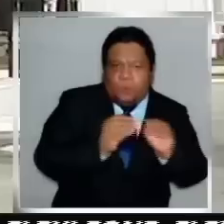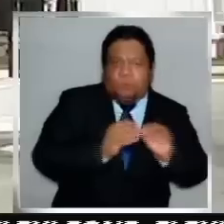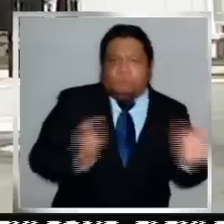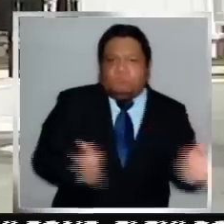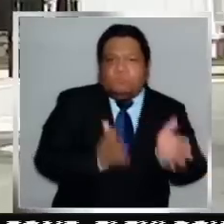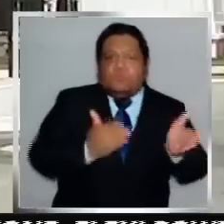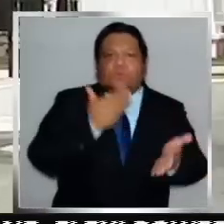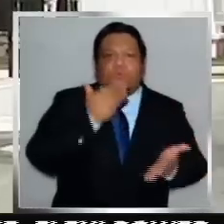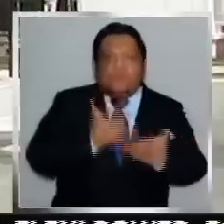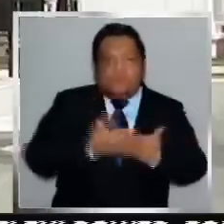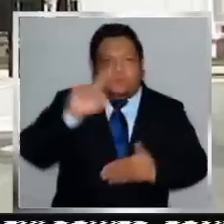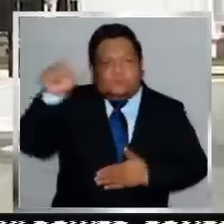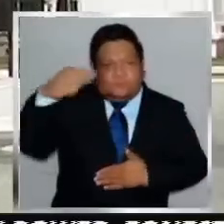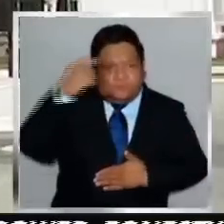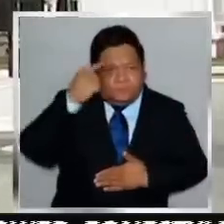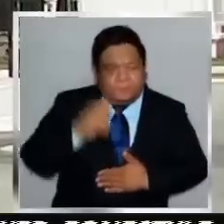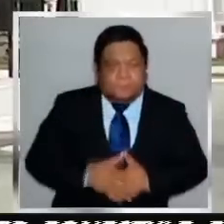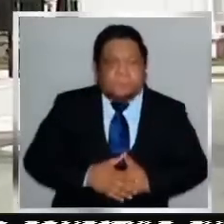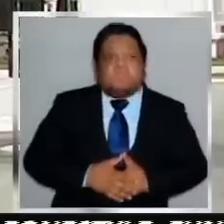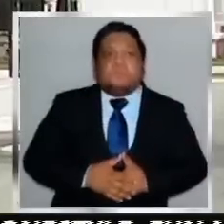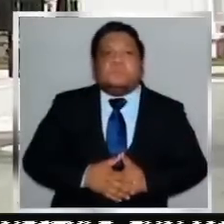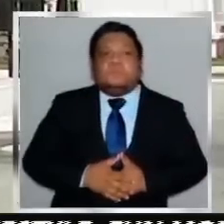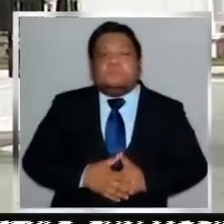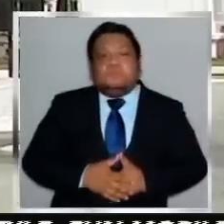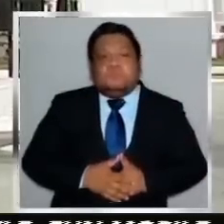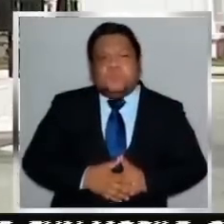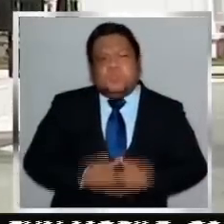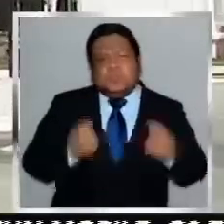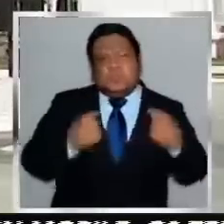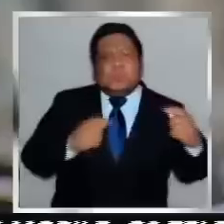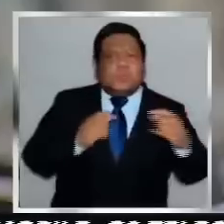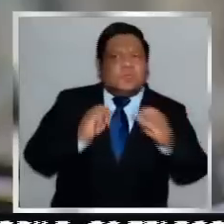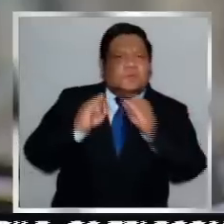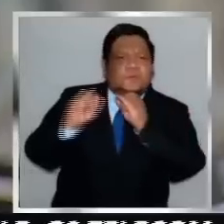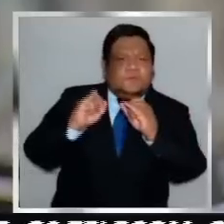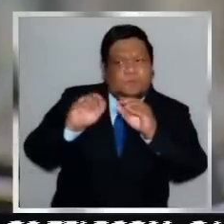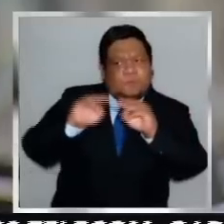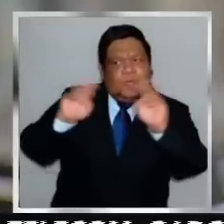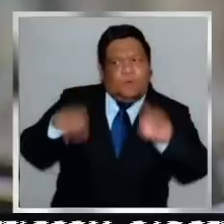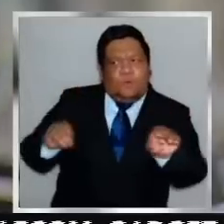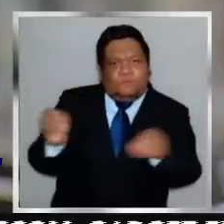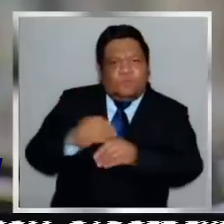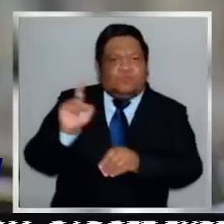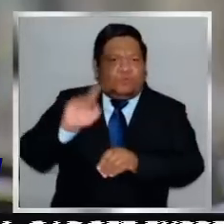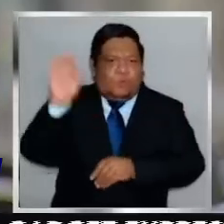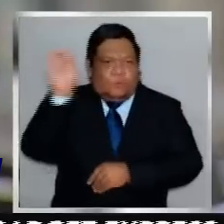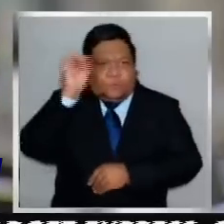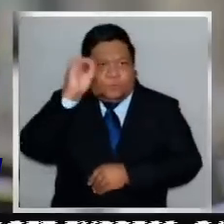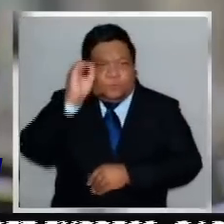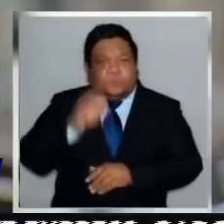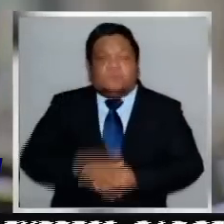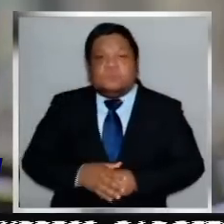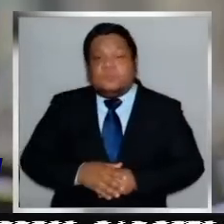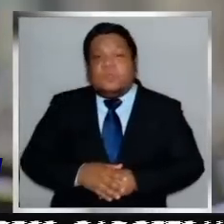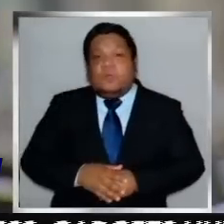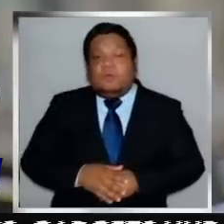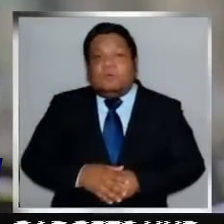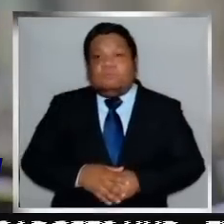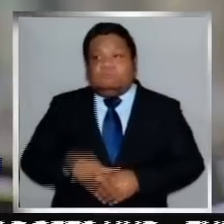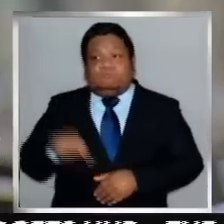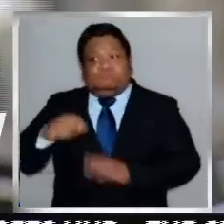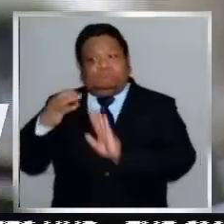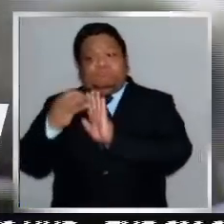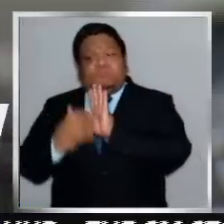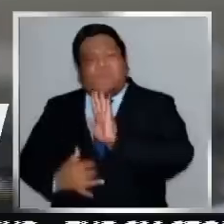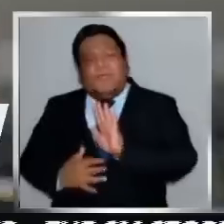governance. Sinusubukan pa namin kunin ang panig ng Palasyo ng Malacanang tungkol dito. Tanggap ng mga may akda ng discussion paper na wala na rin naman silang magagawa